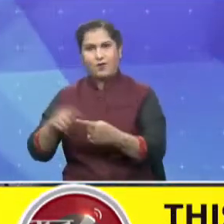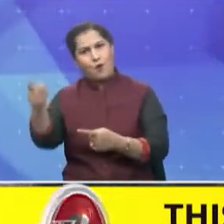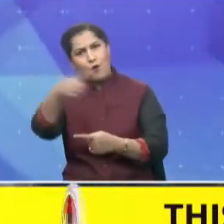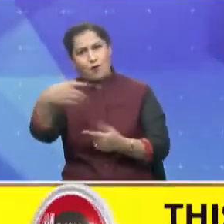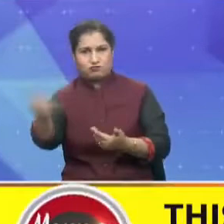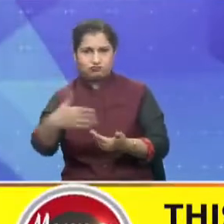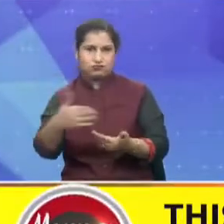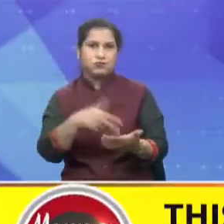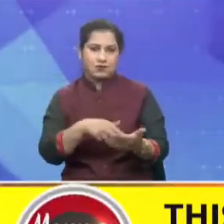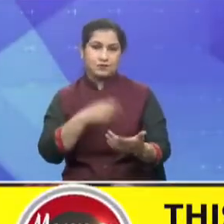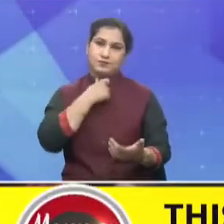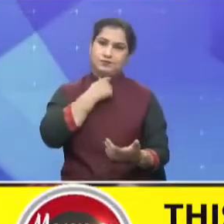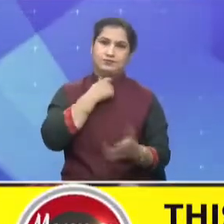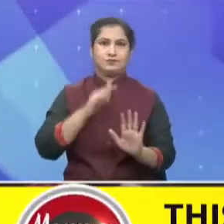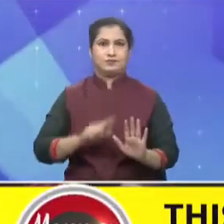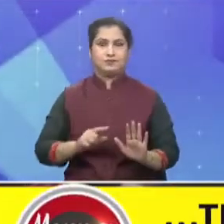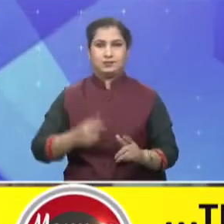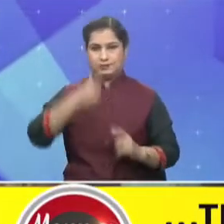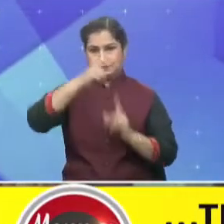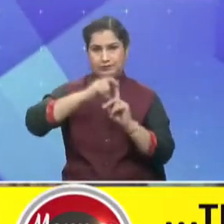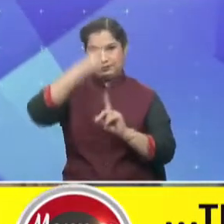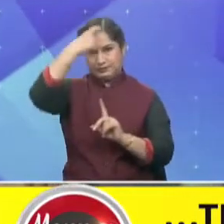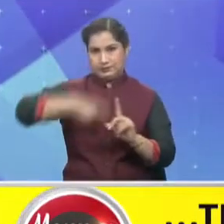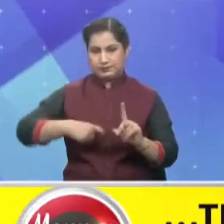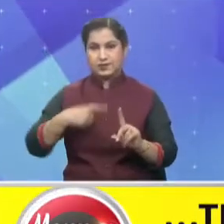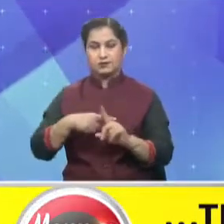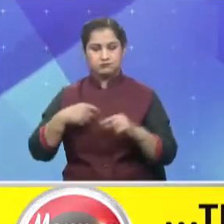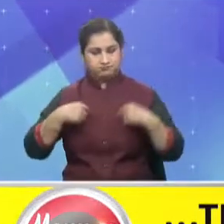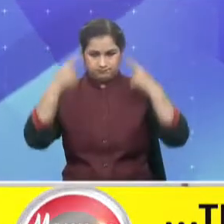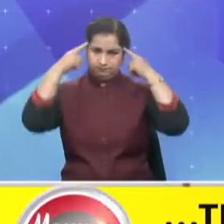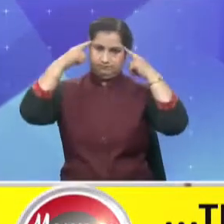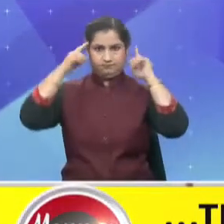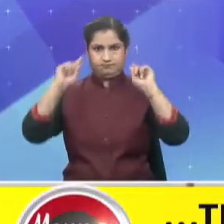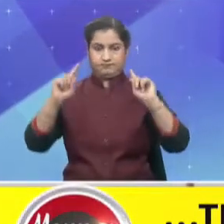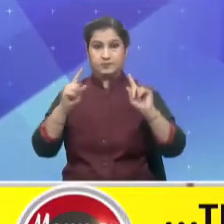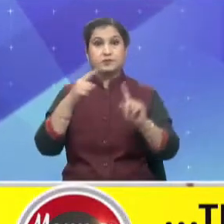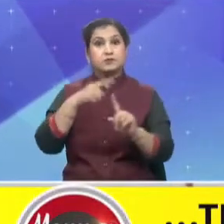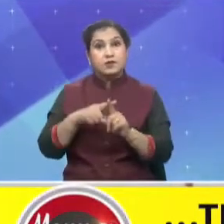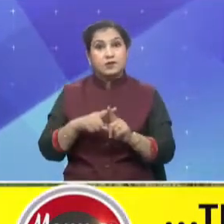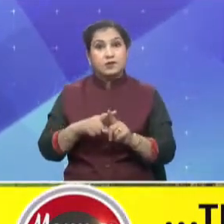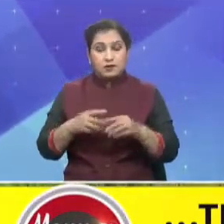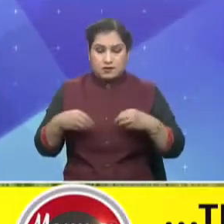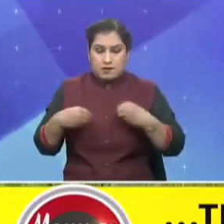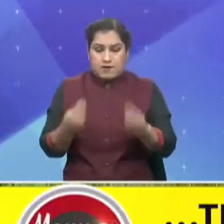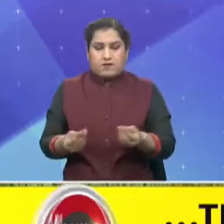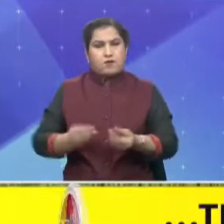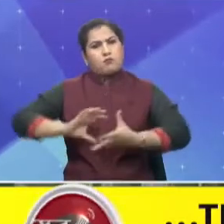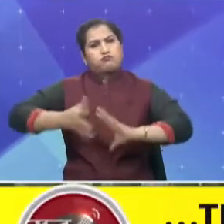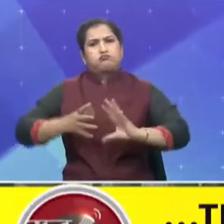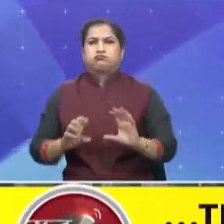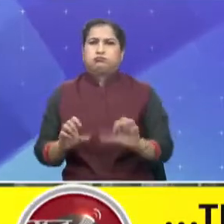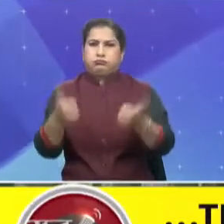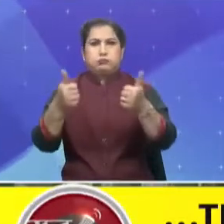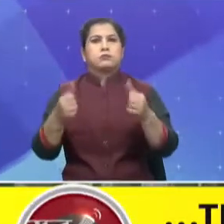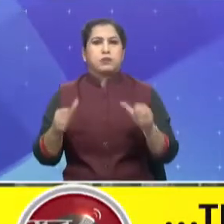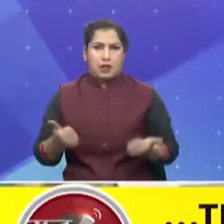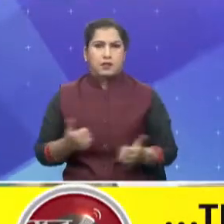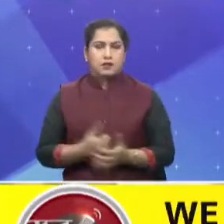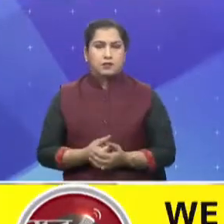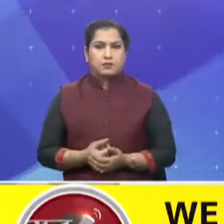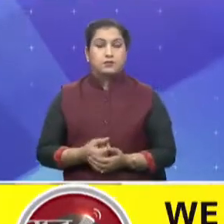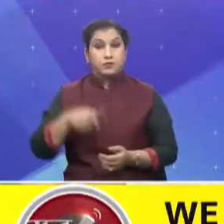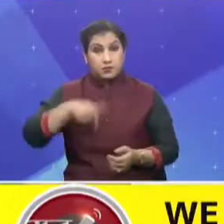का ये संकल्प अनुशासन से, सजगता से और समर्पण से ही पूरा होगा।